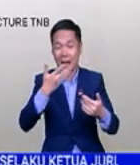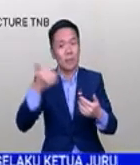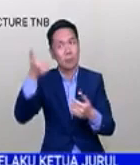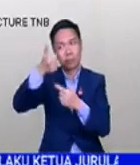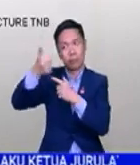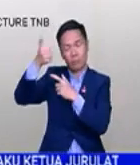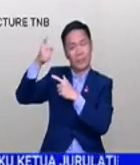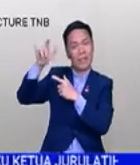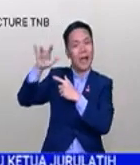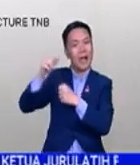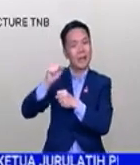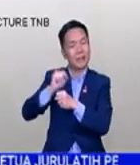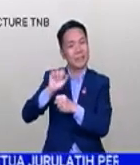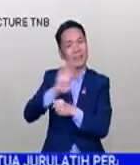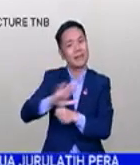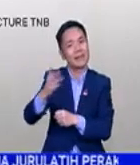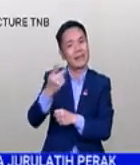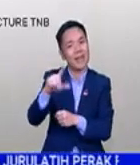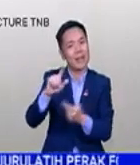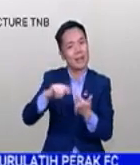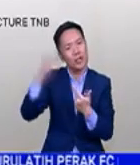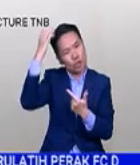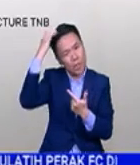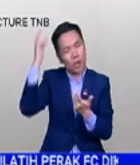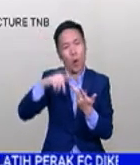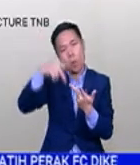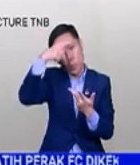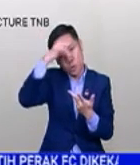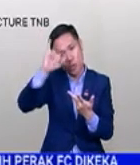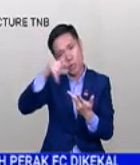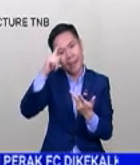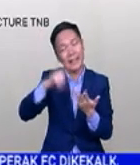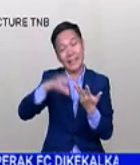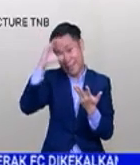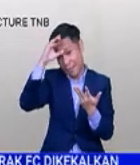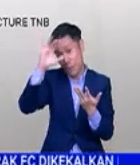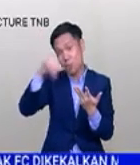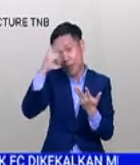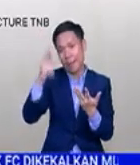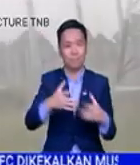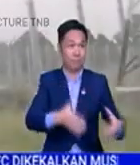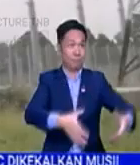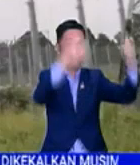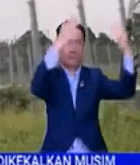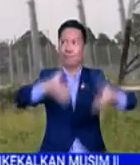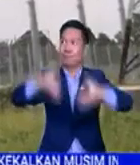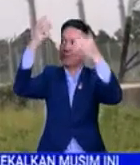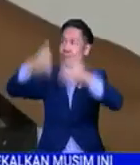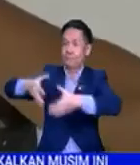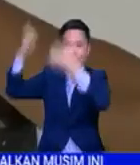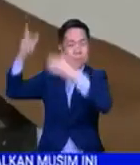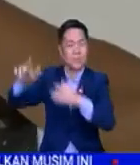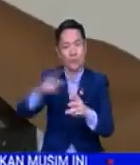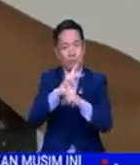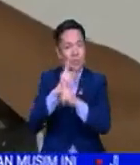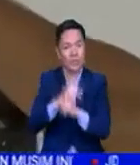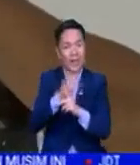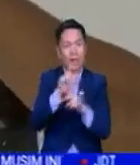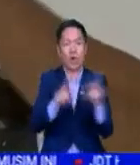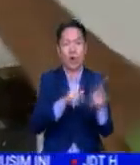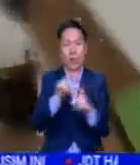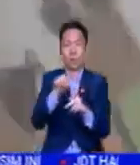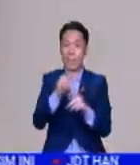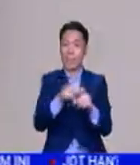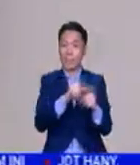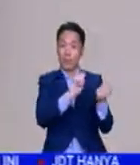pengurusan bangunan di kawasan Kuala Lumpur Selangor Putrajaya selesai berjaya demi menjamin keselamatan kontraktor dan akan